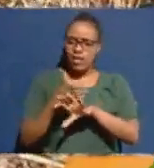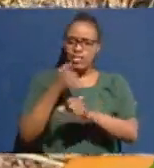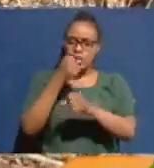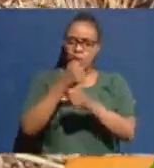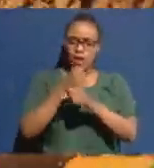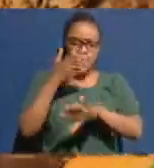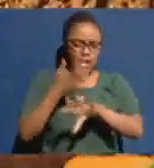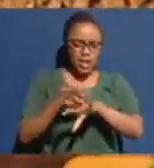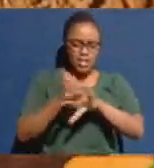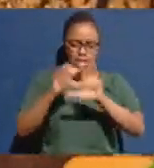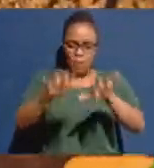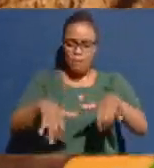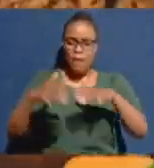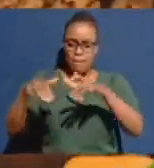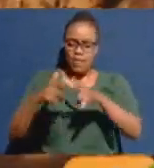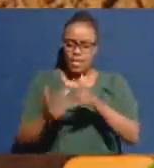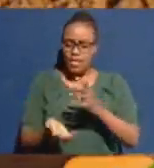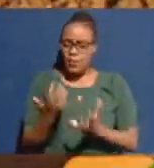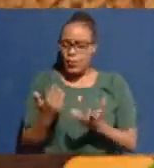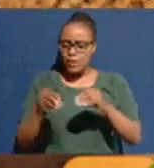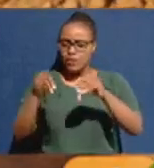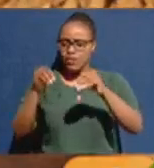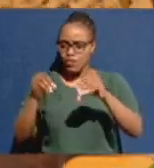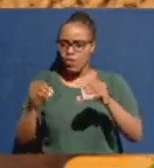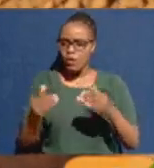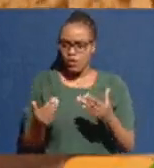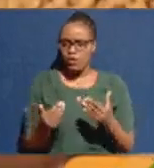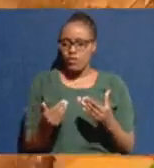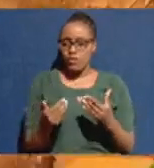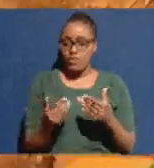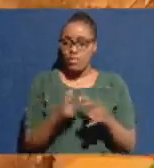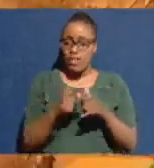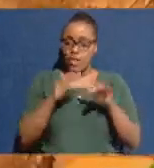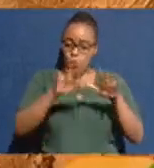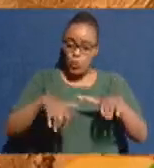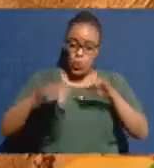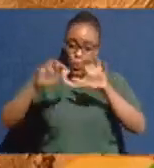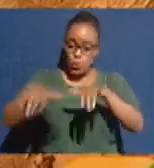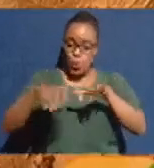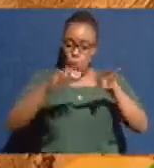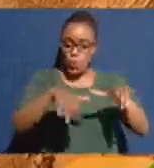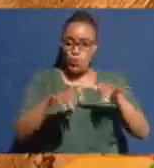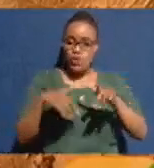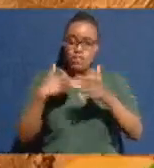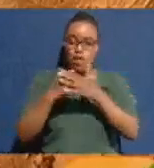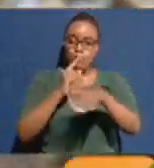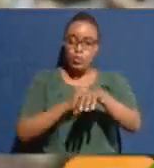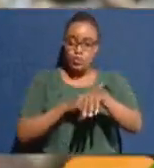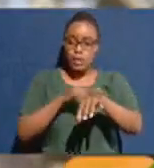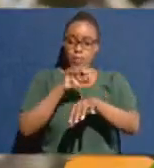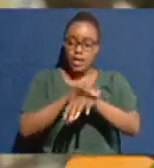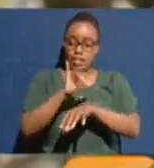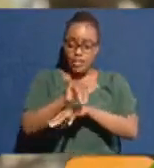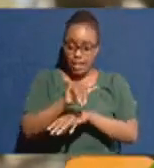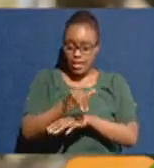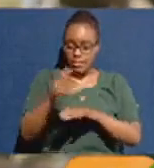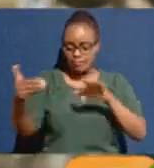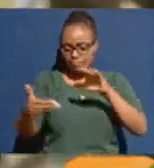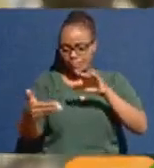Wachimba, mchanga, umikauka. Wachimba, uchimbe, paka upate huu moti. Kwa